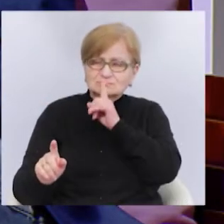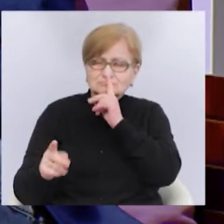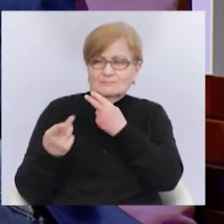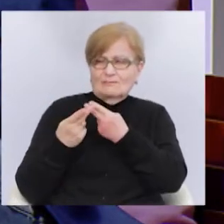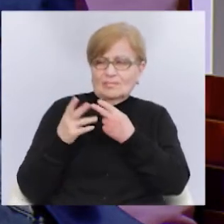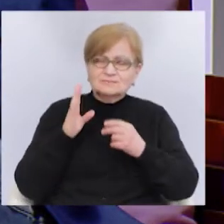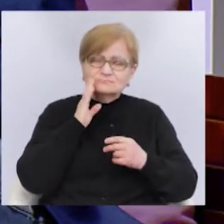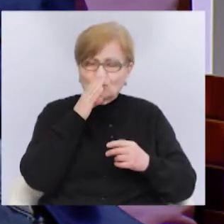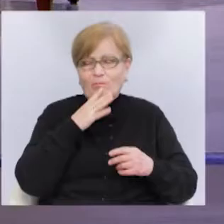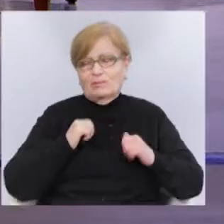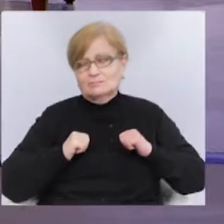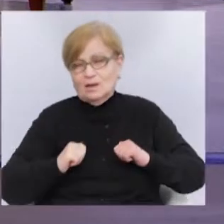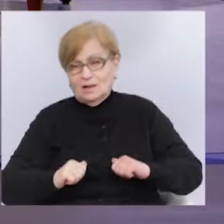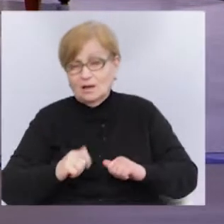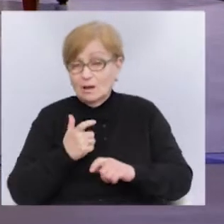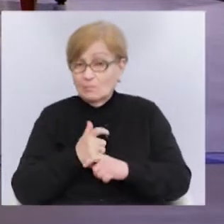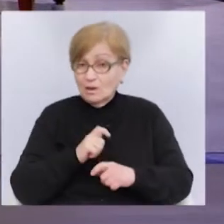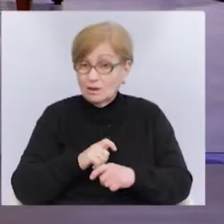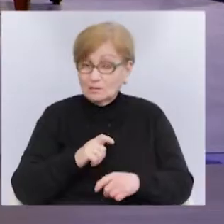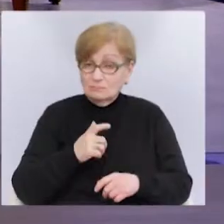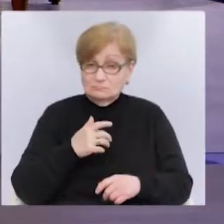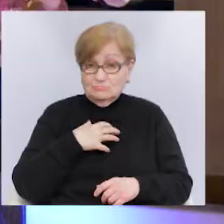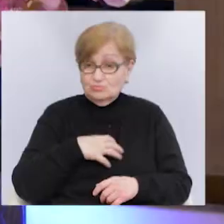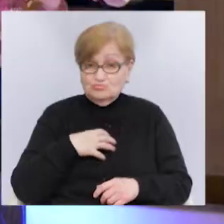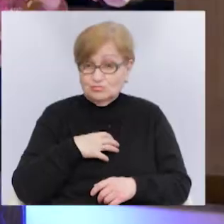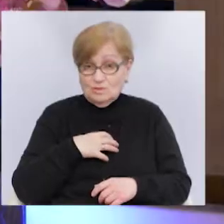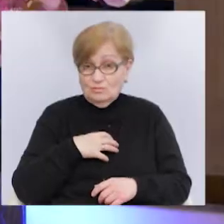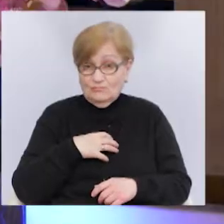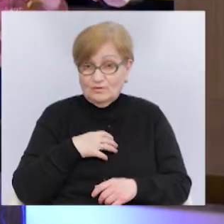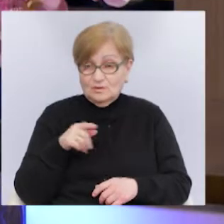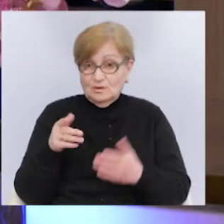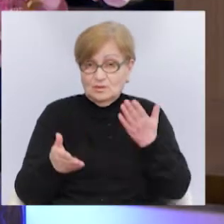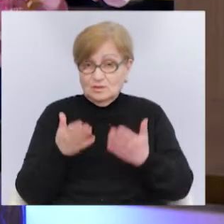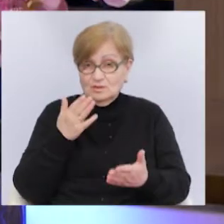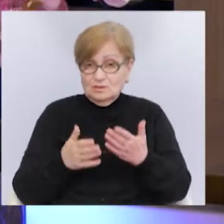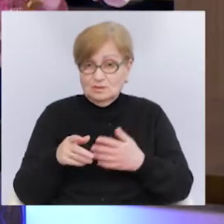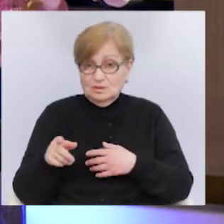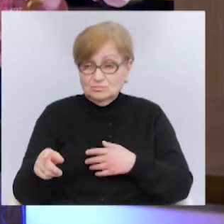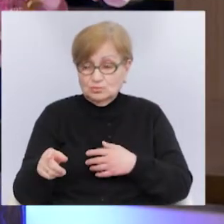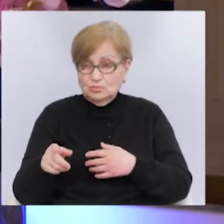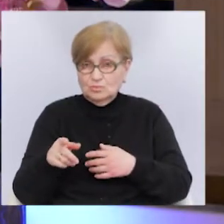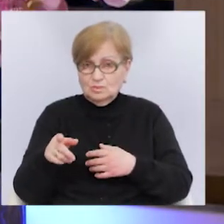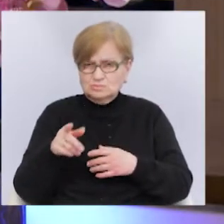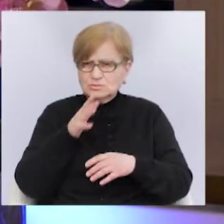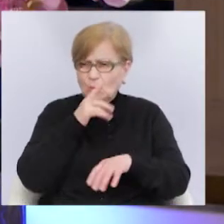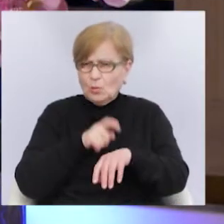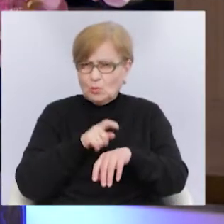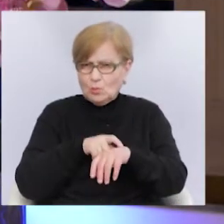გაჯეტთან. მაგრამ ნუ აი ძალიან მნიშვნელოვანია გავაცნობიეროთ, რომ თუ ამის რეგულირება არ მოხდა ამ